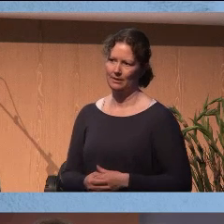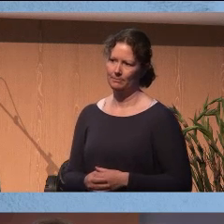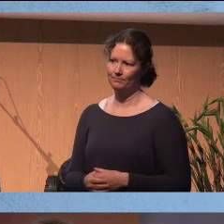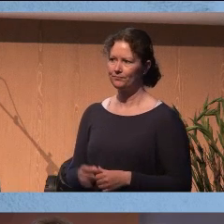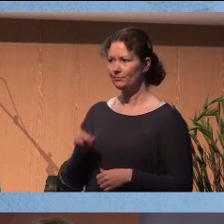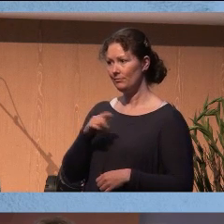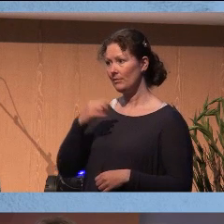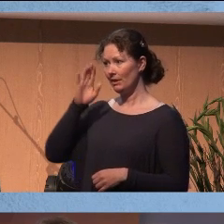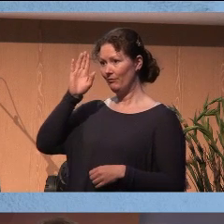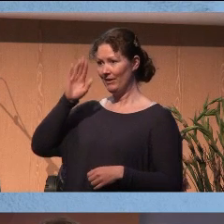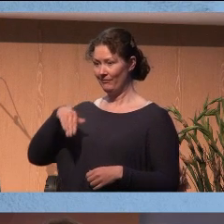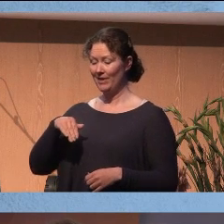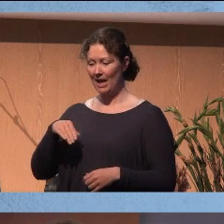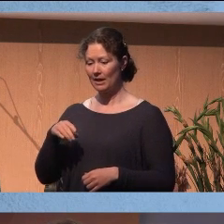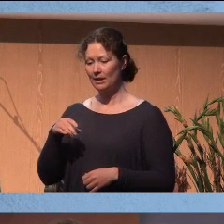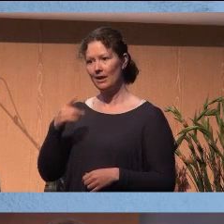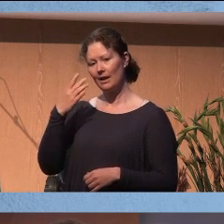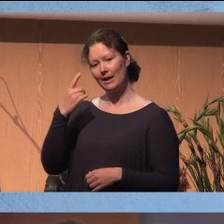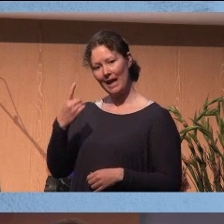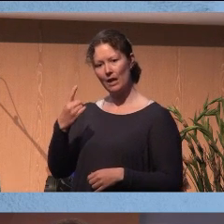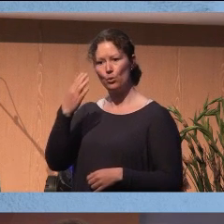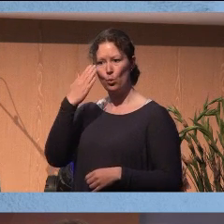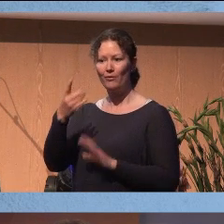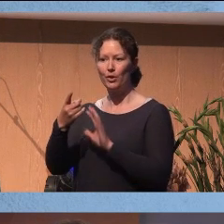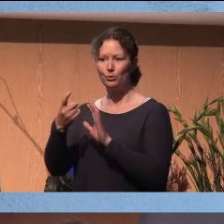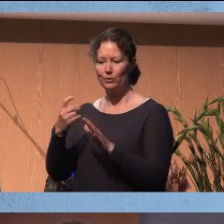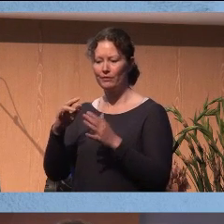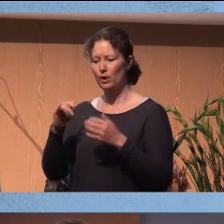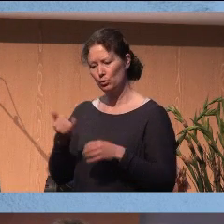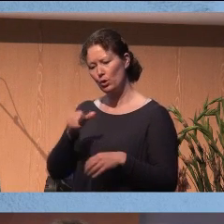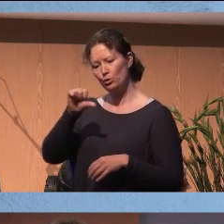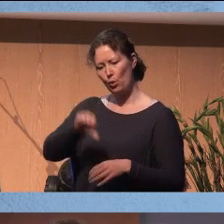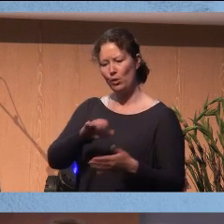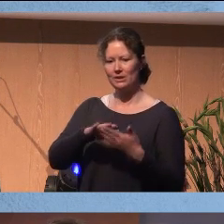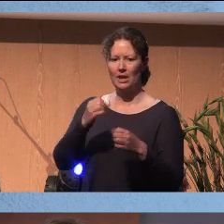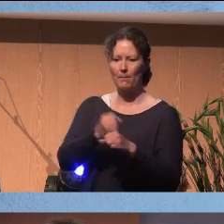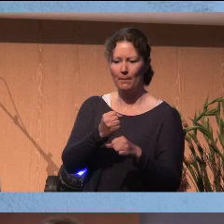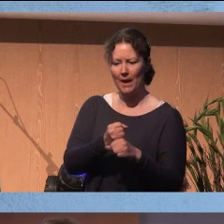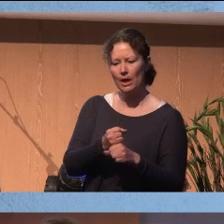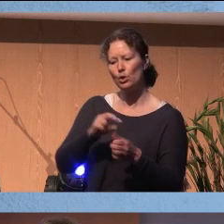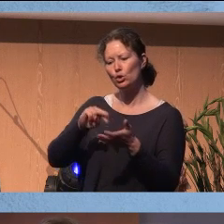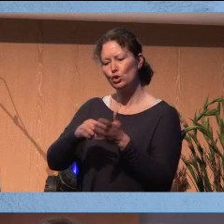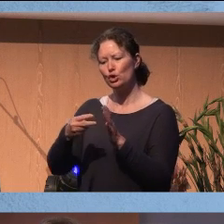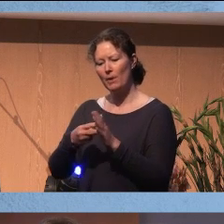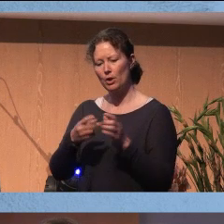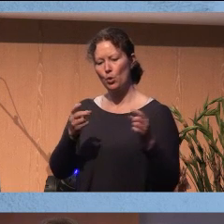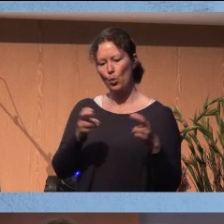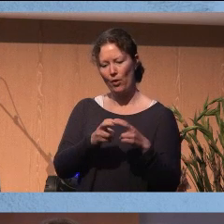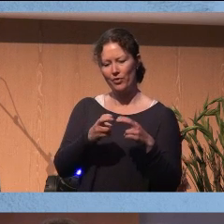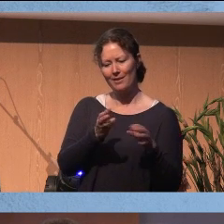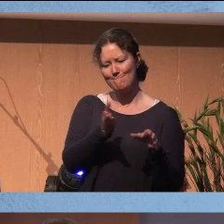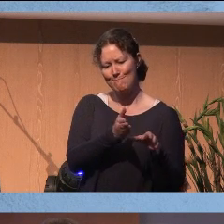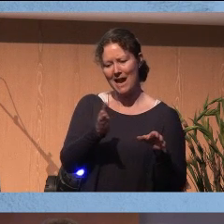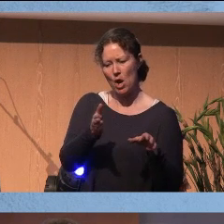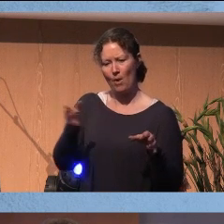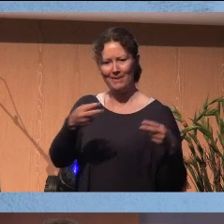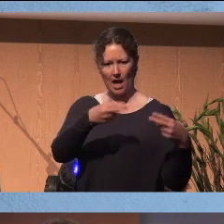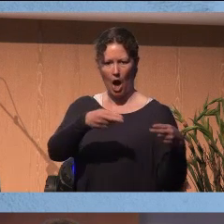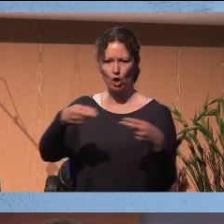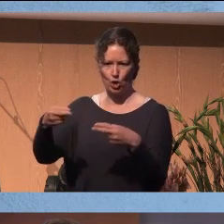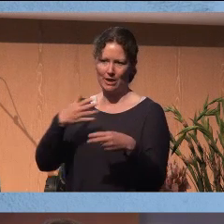Vi vet at en av hovedutfordringene for dårlig samarbeid og systematisk kontakt mellom aktørene I